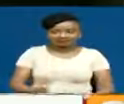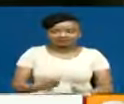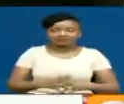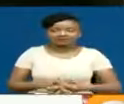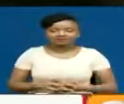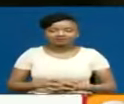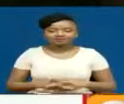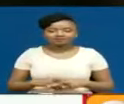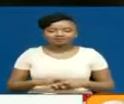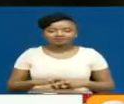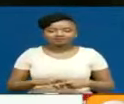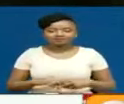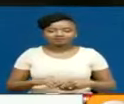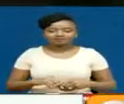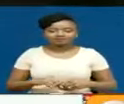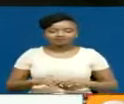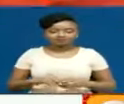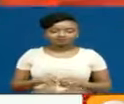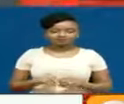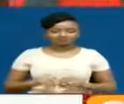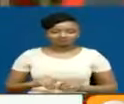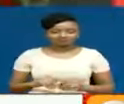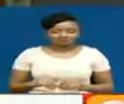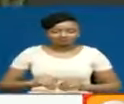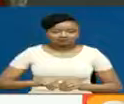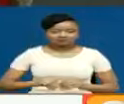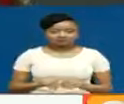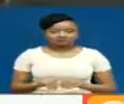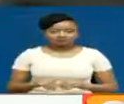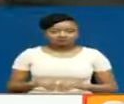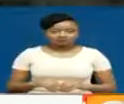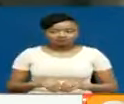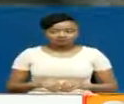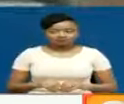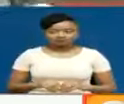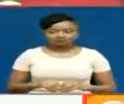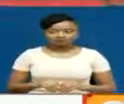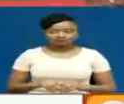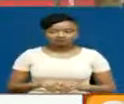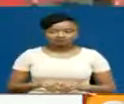makasia pamoja na riadha. Kkinyi, Citizen Nipashe, mjini Tokyo, Japan.